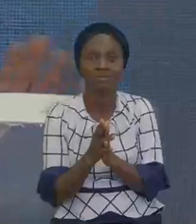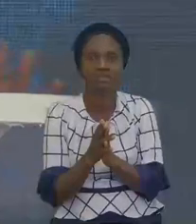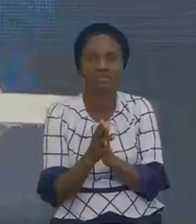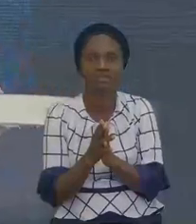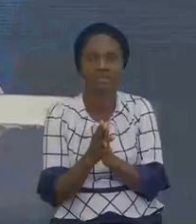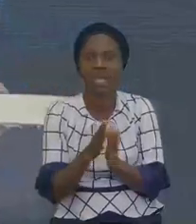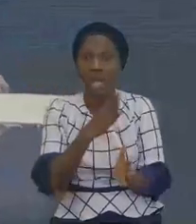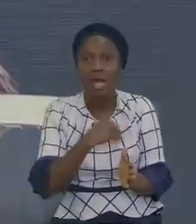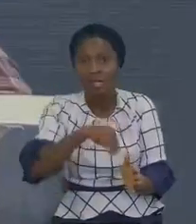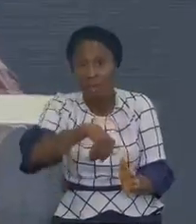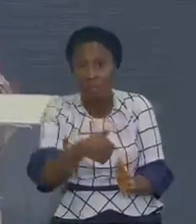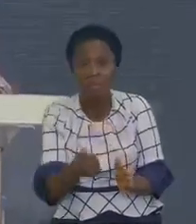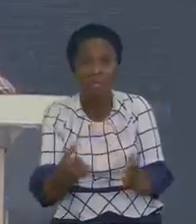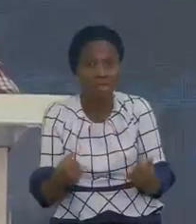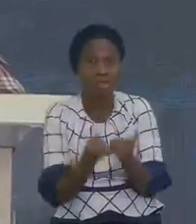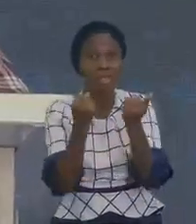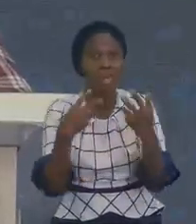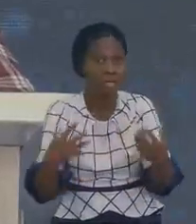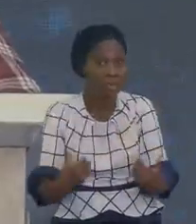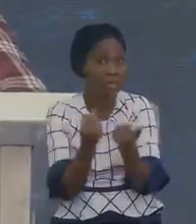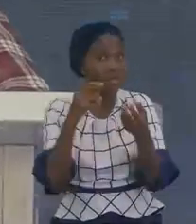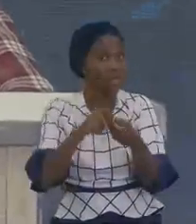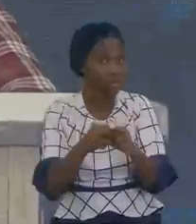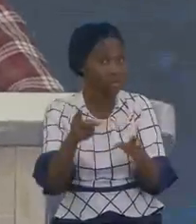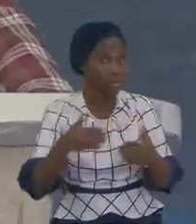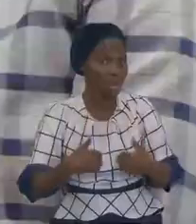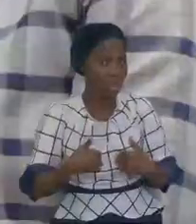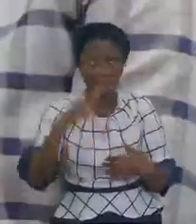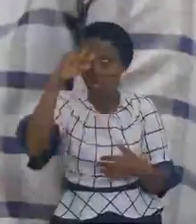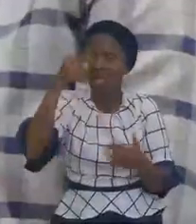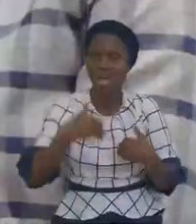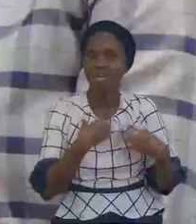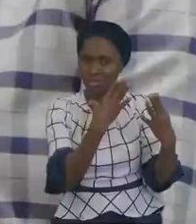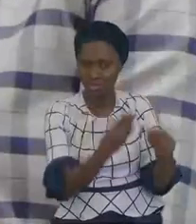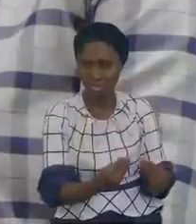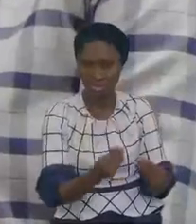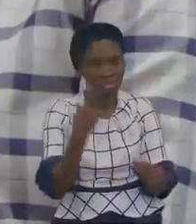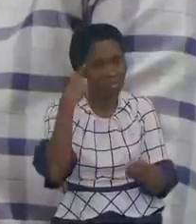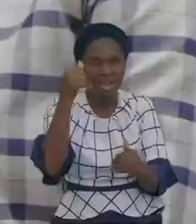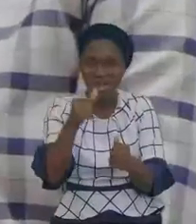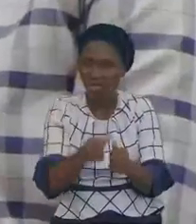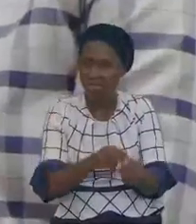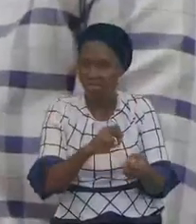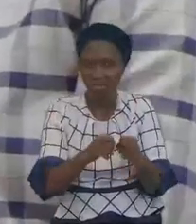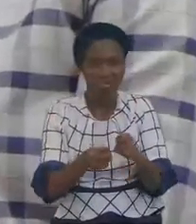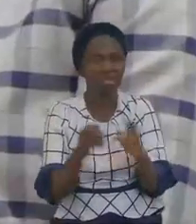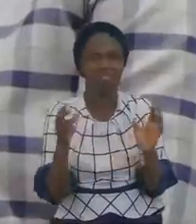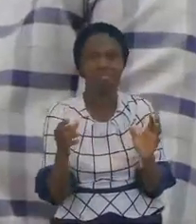il a la solution à tous les problèmes et à tous les défis de ta vie. Si tu lui parles de ça,